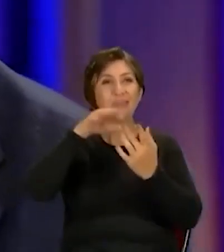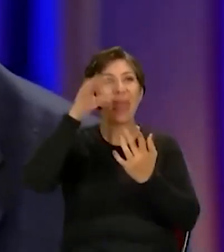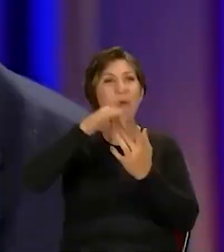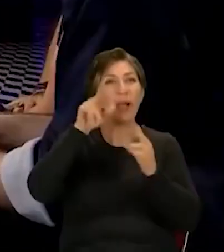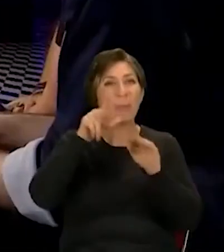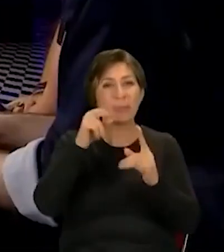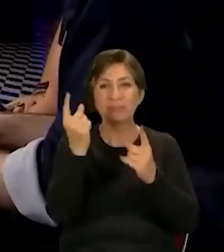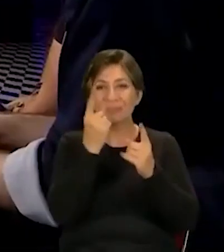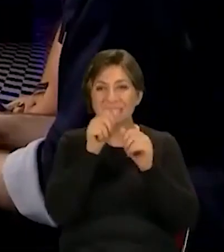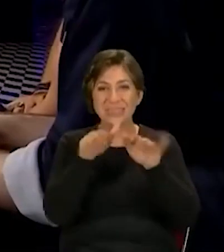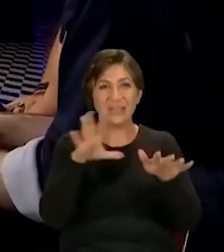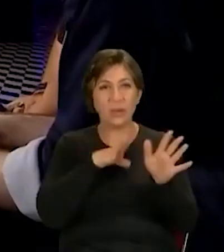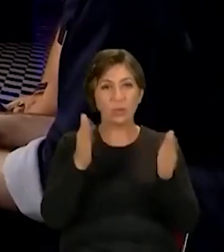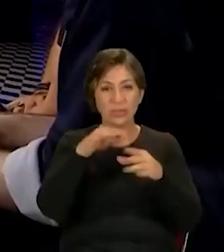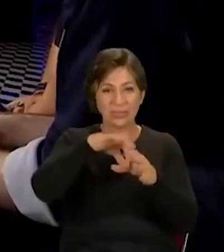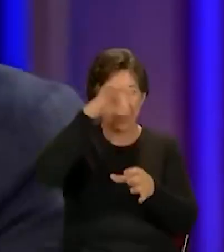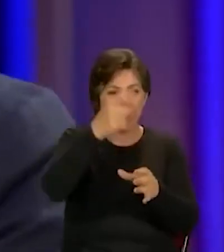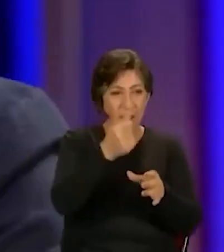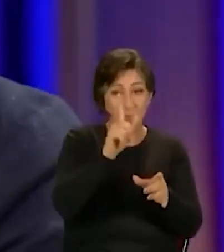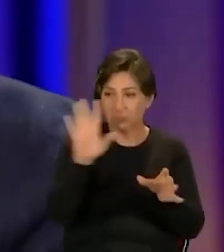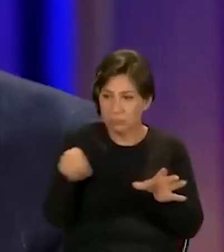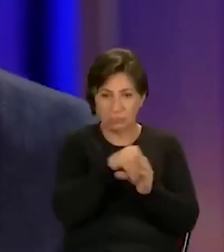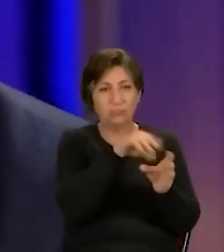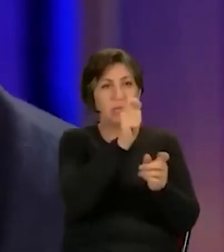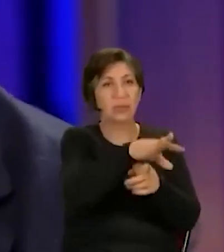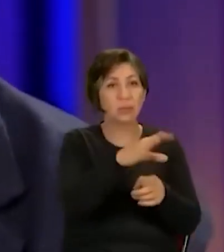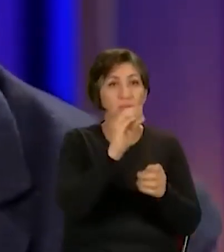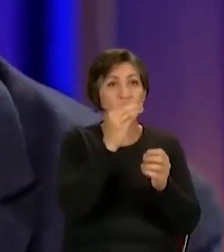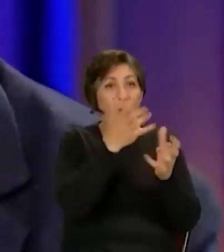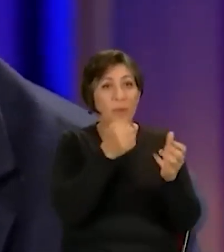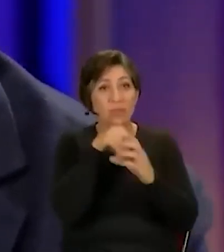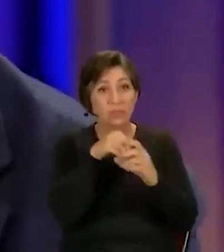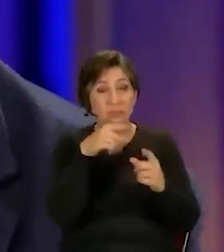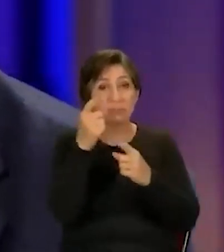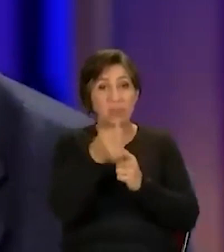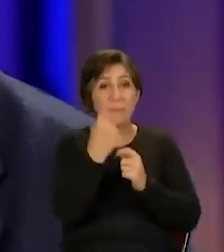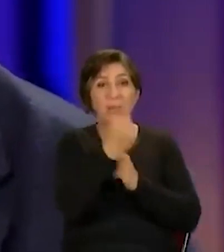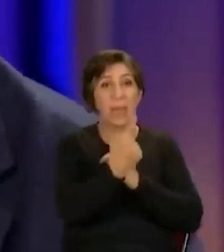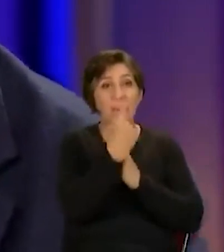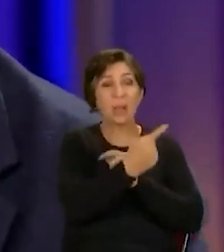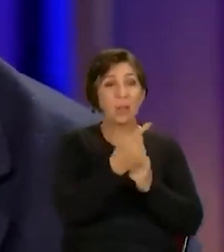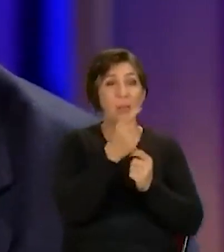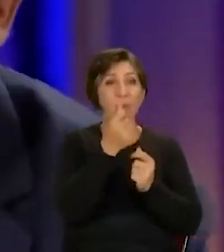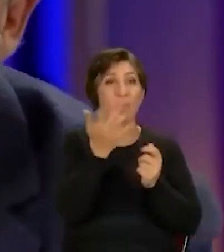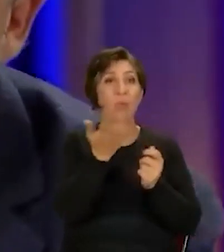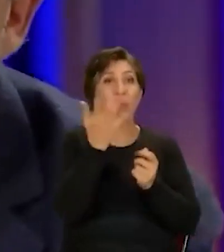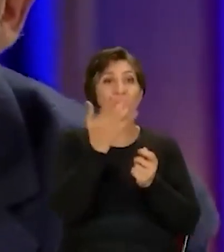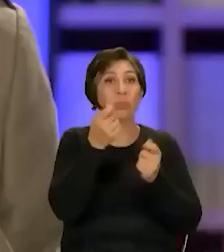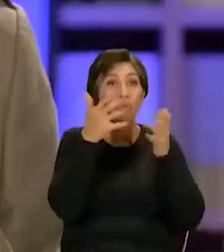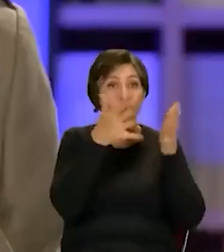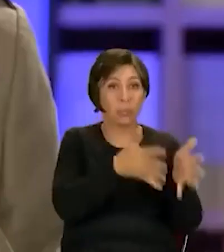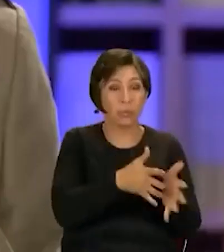İnsanların piyango gibi bir kutuyu açıyorsunuz, içinden inanılmaz bir şey çıkıyor. Çocuklar onu alabilmek için 1 lira, 1 lira, 1 lira, 1 lira bir bakıyorsunuz inanılmaz